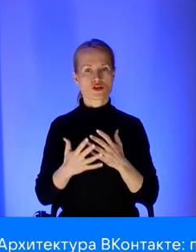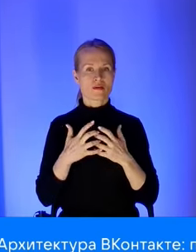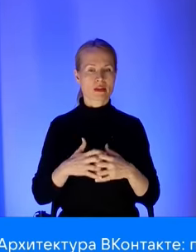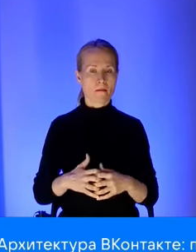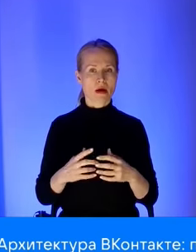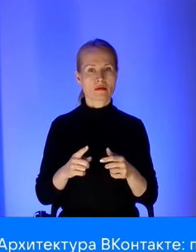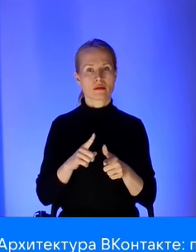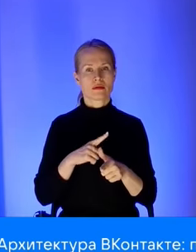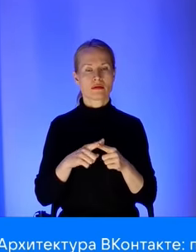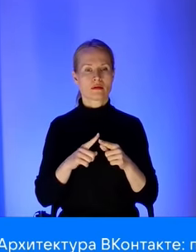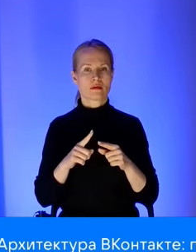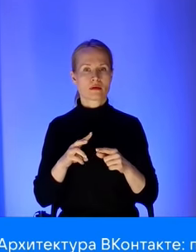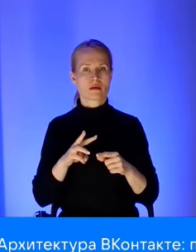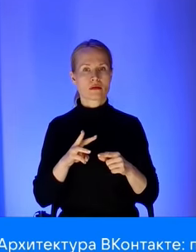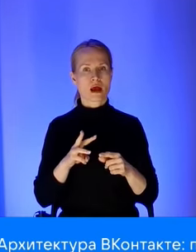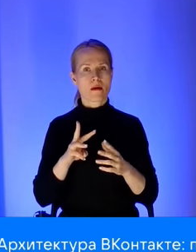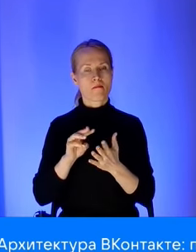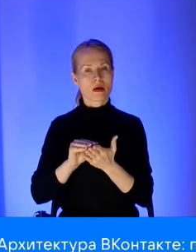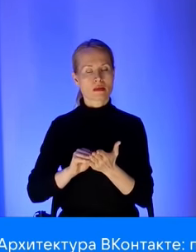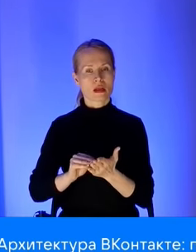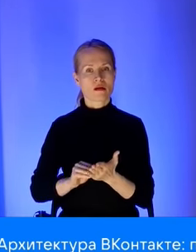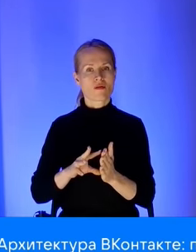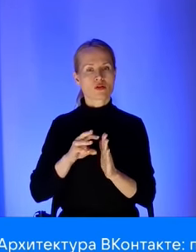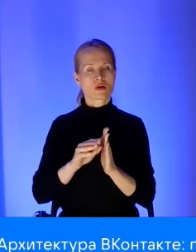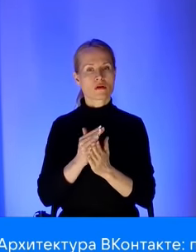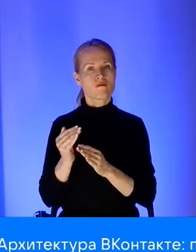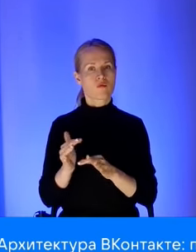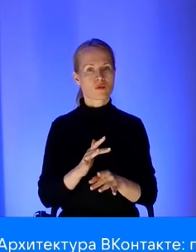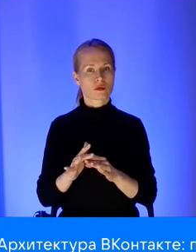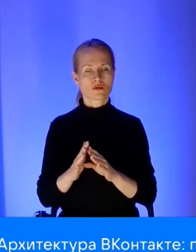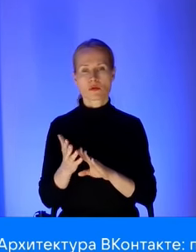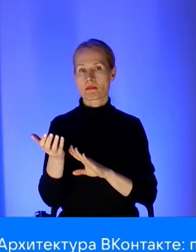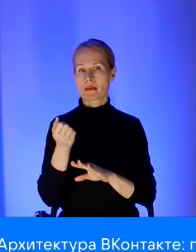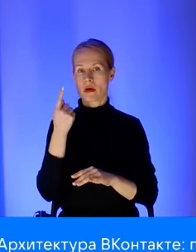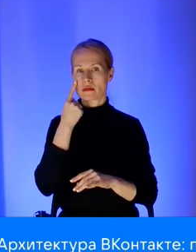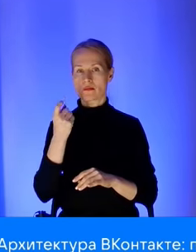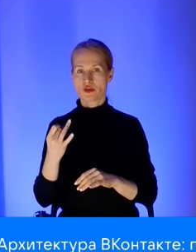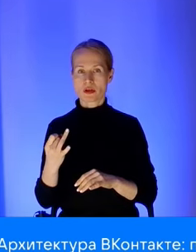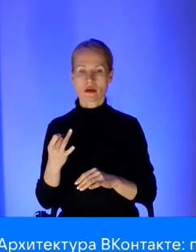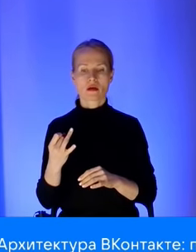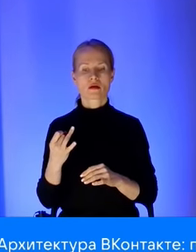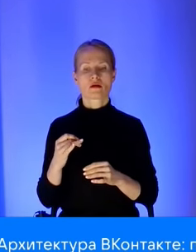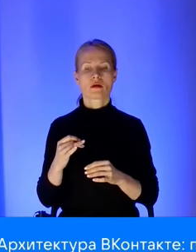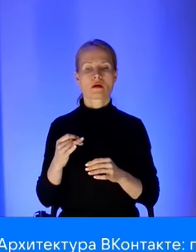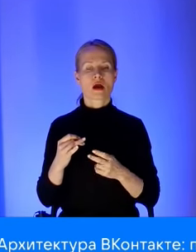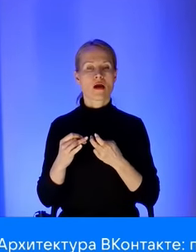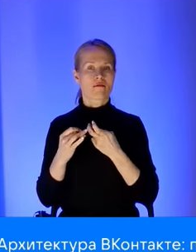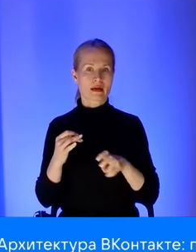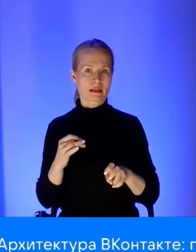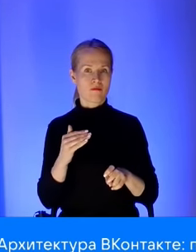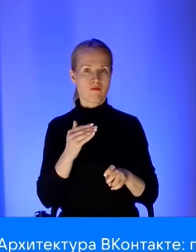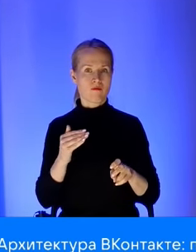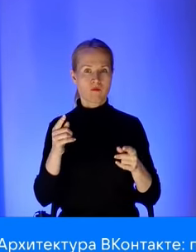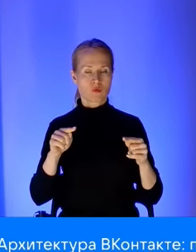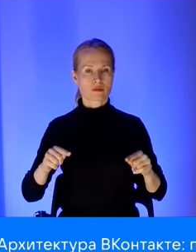актор модель где есть функция которая принимает на вход сообщение и т а выходом этой функции